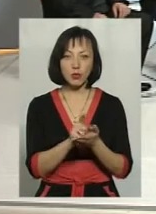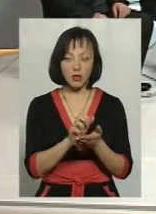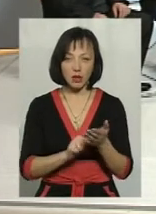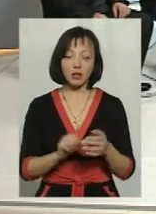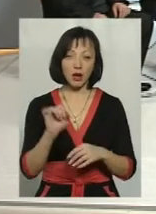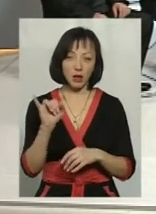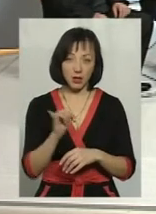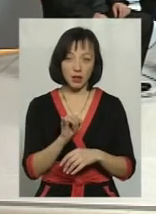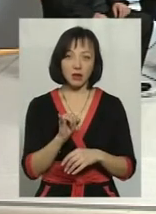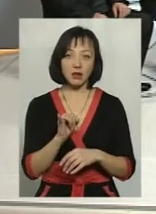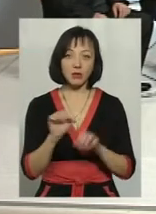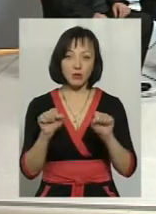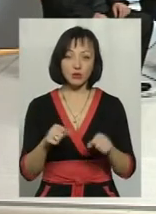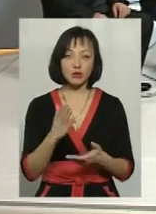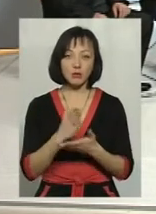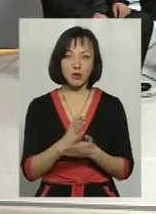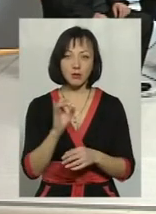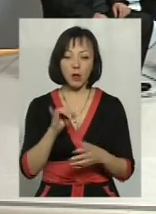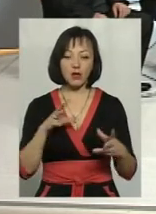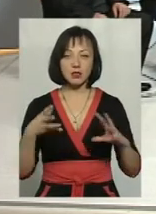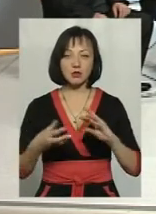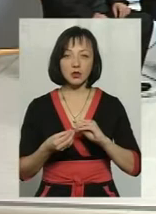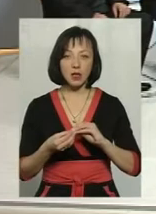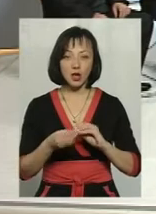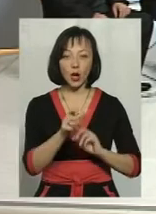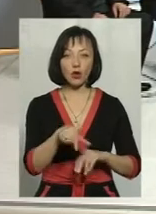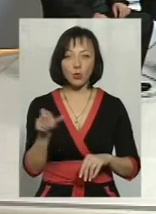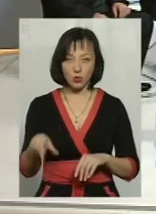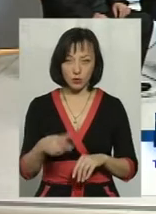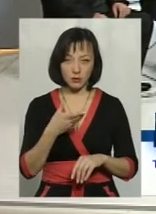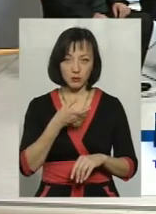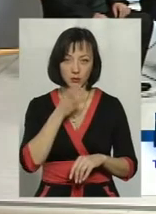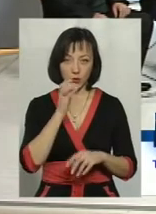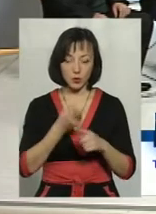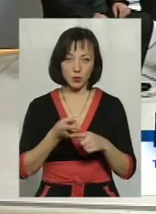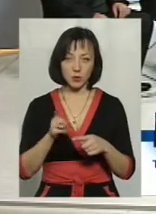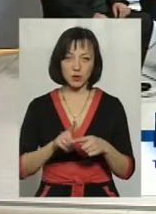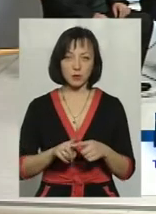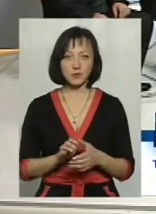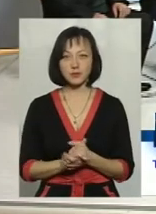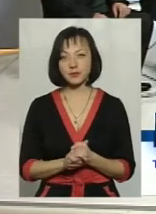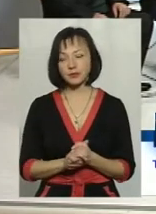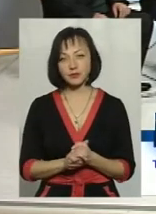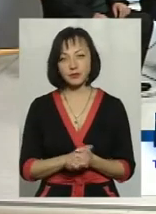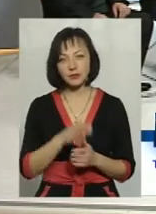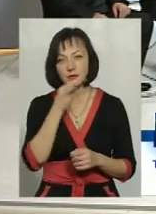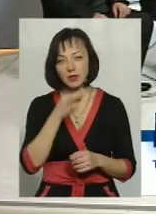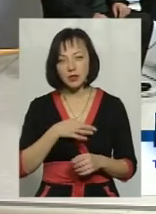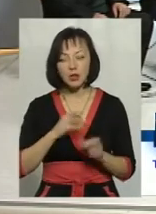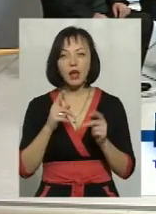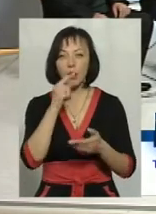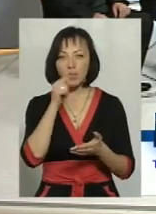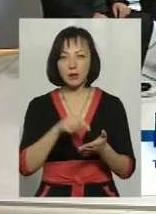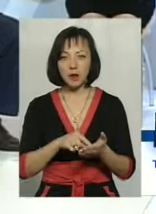вживають ті, можуть мати негативні наслідки ті люди, які можуть її вжити. Скажіть, будь ласка, а як потрапляє все ж